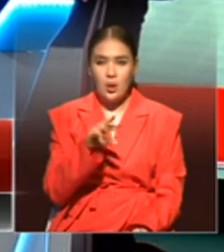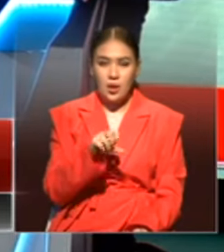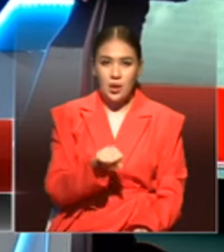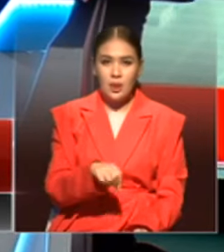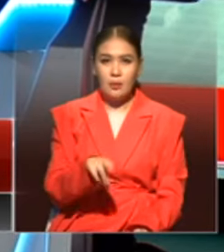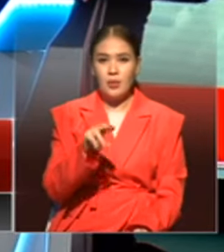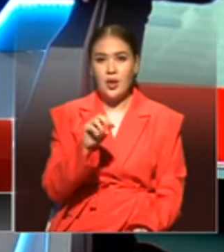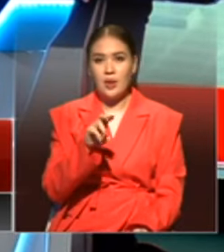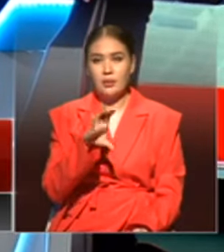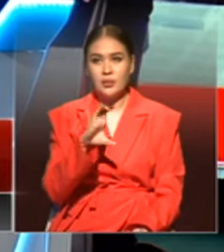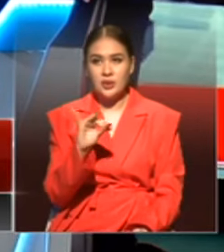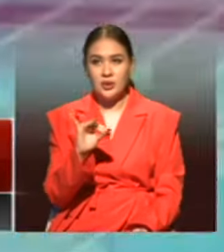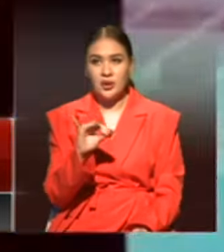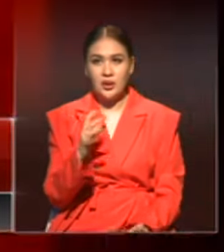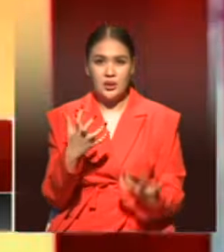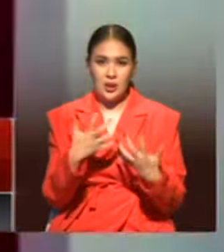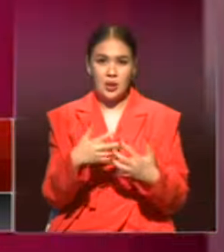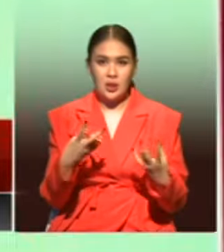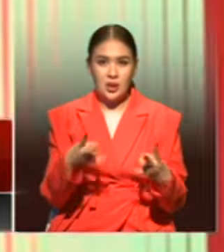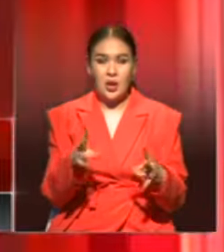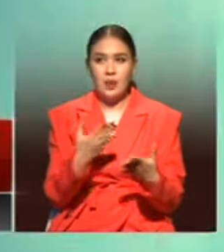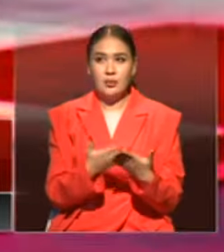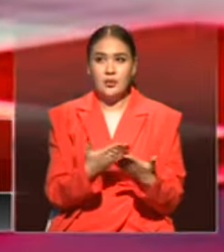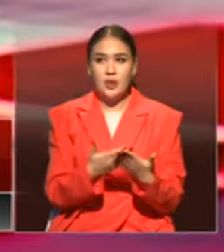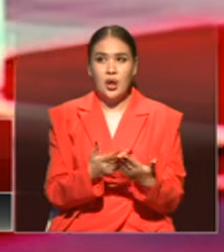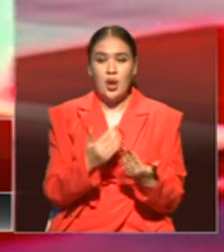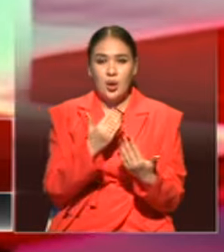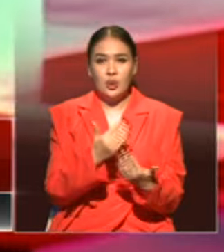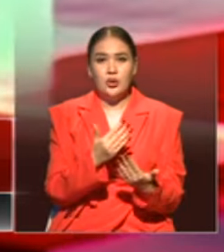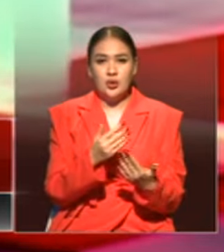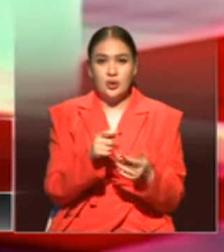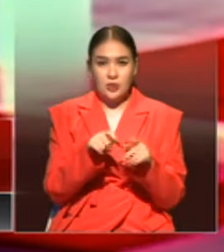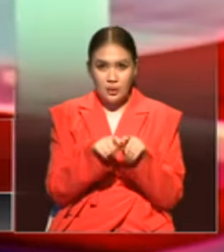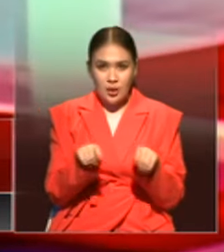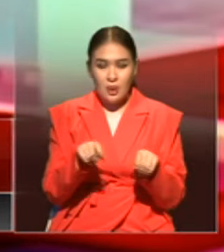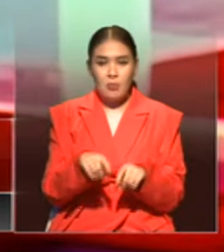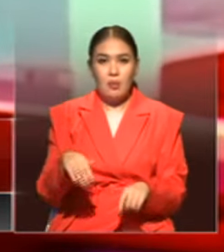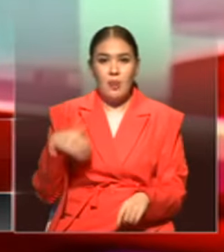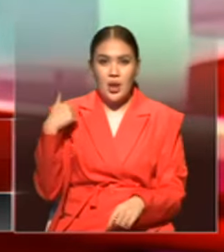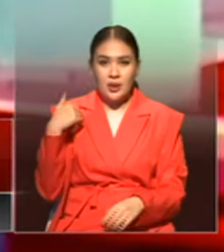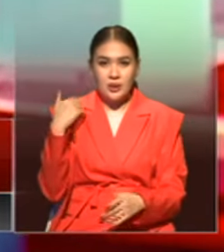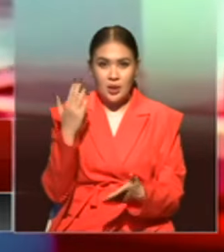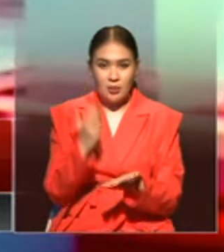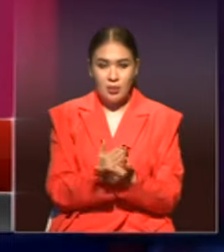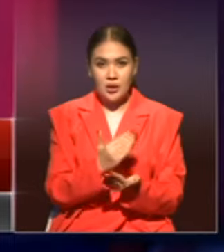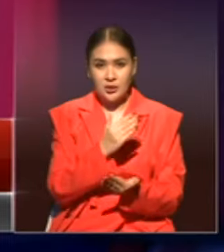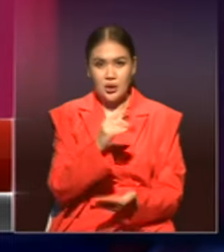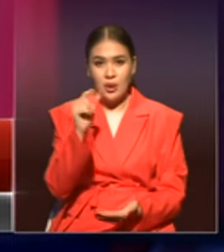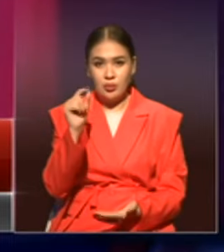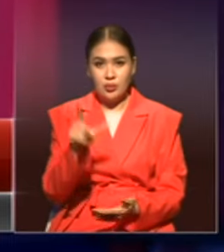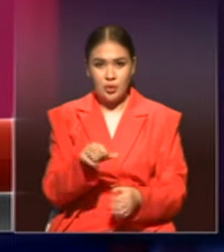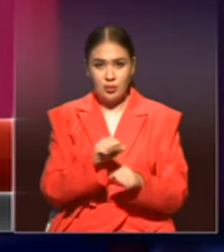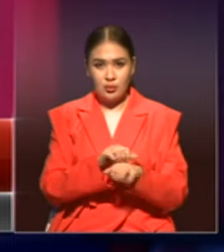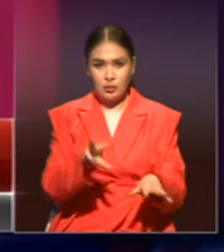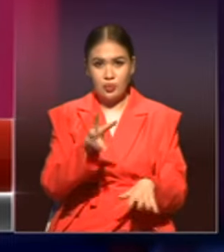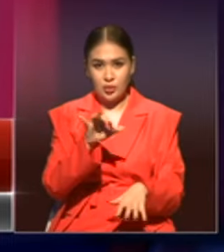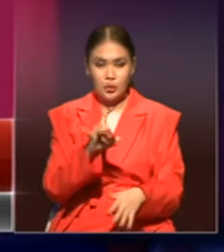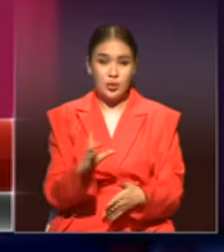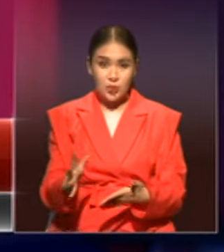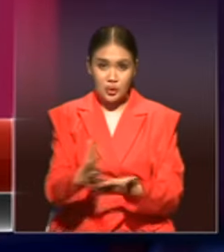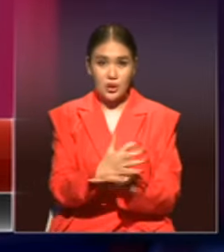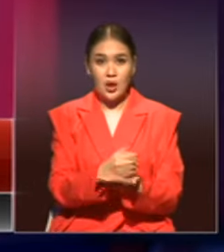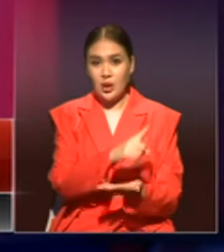давай фандамат қояйық, кел, жүр, сен енді өндіріп жатырсың, пайда көріп жатырсың, сенің бутылкаларың бәрі шашылып жатыр, соны жинайық